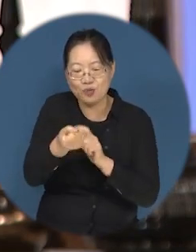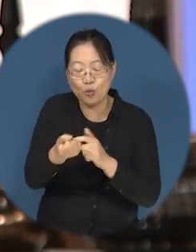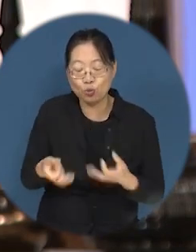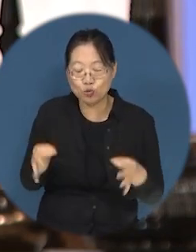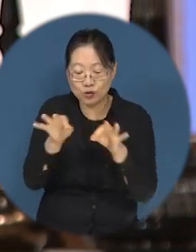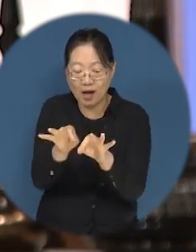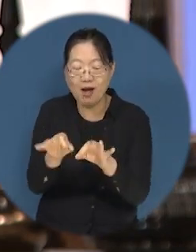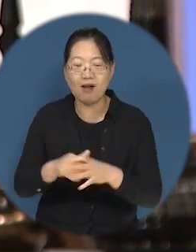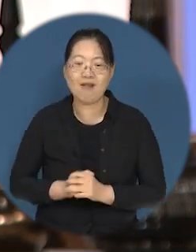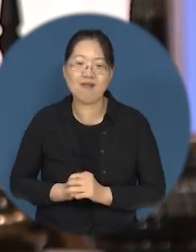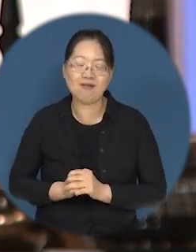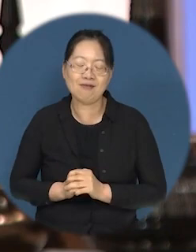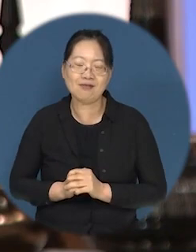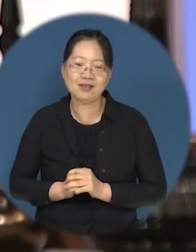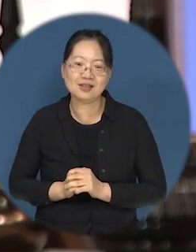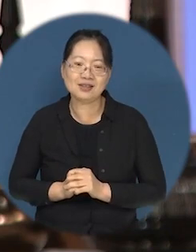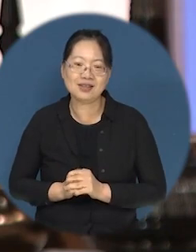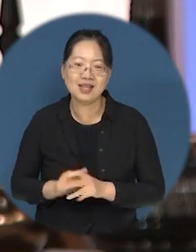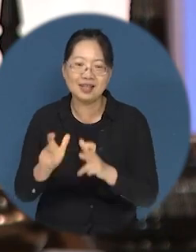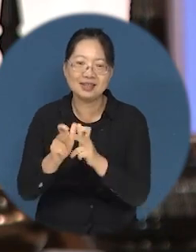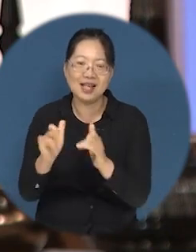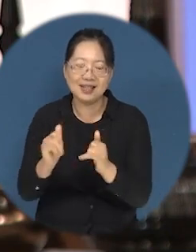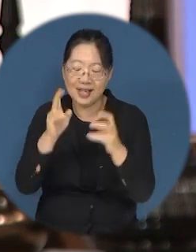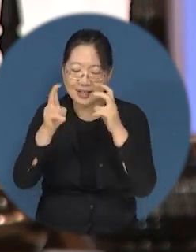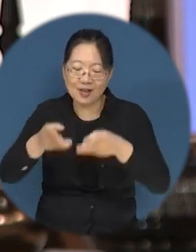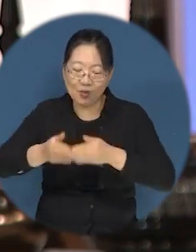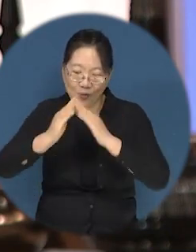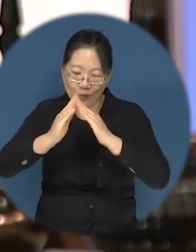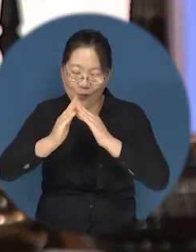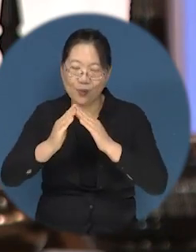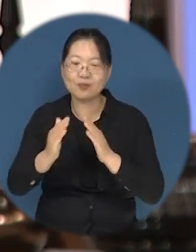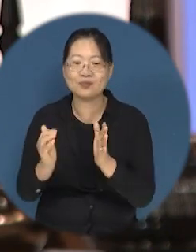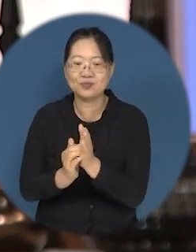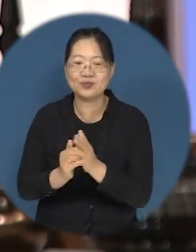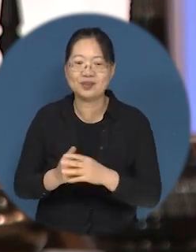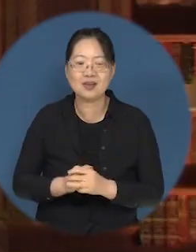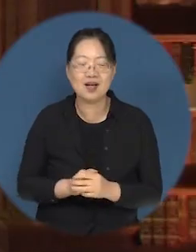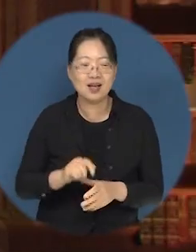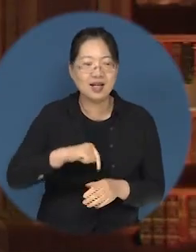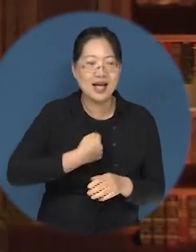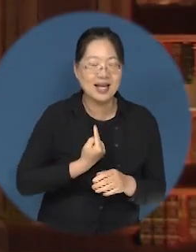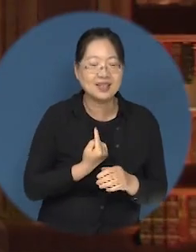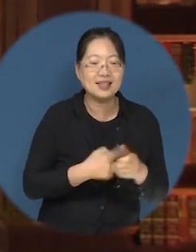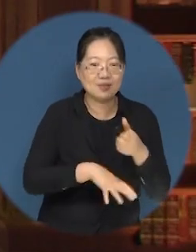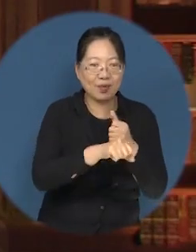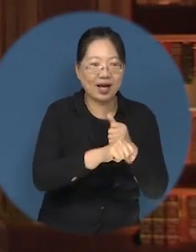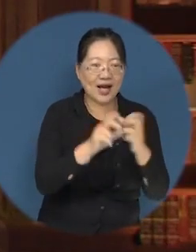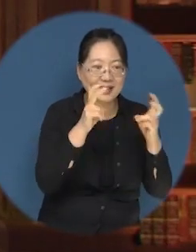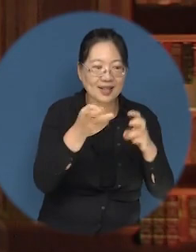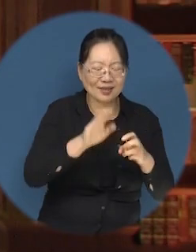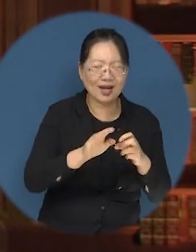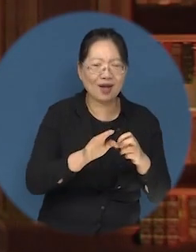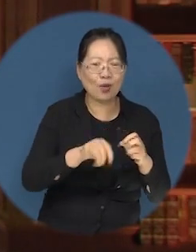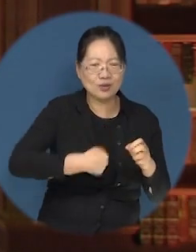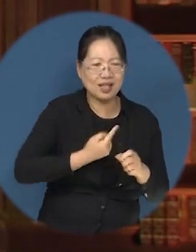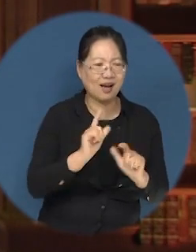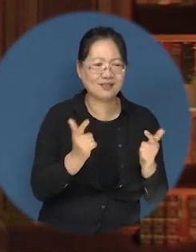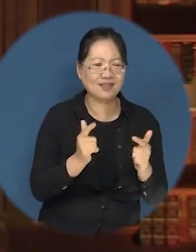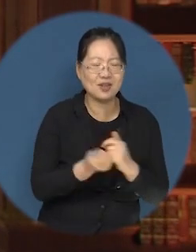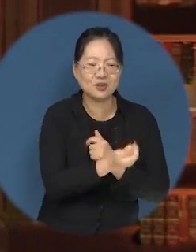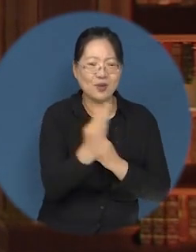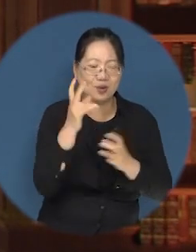투자를 해서 그 장애인 회사를 만들어서 하는 경우도 있고 자기 자회사인데 혼자가 아니라 예. 여러 기업이 함께